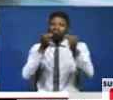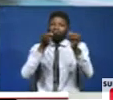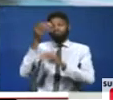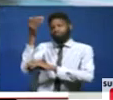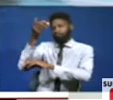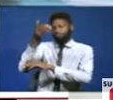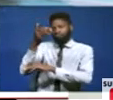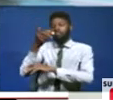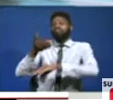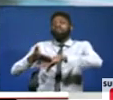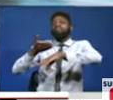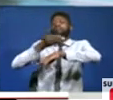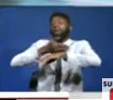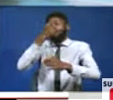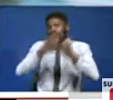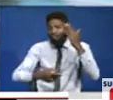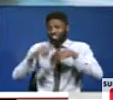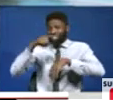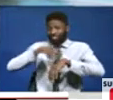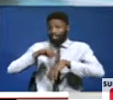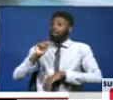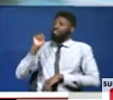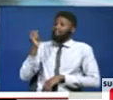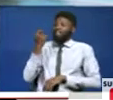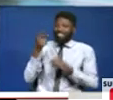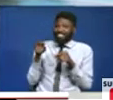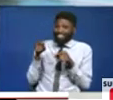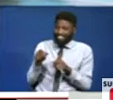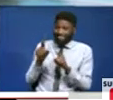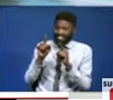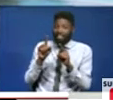Kenya imeshikilia uongozi kabla ya kukabidhi urais wa shirika hilo.